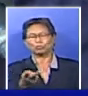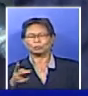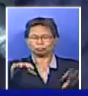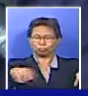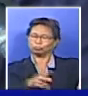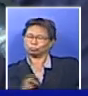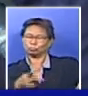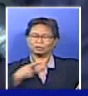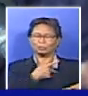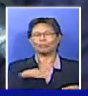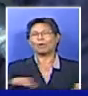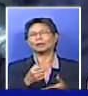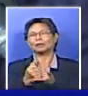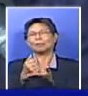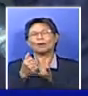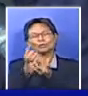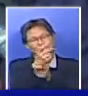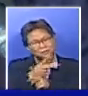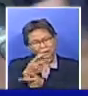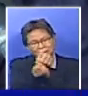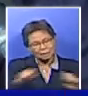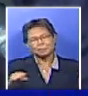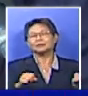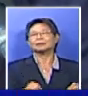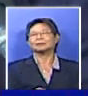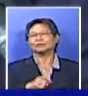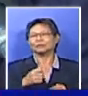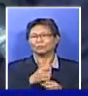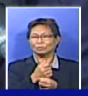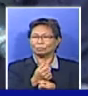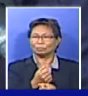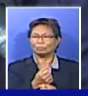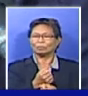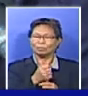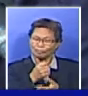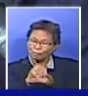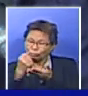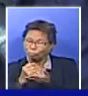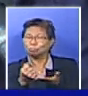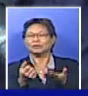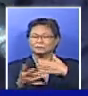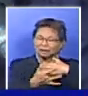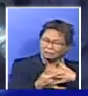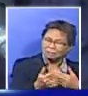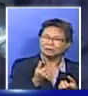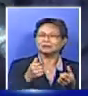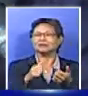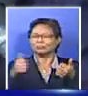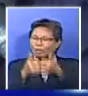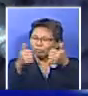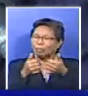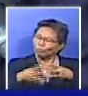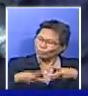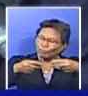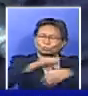keselamatan baru kita bantu, dan kita juga membantu dalam menentukan kejohanan ini lancar dari segi teknikalnya dan segi menentukan